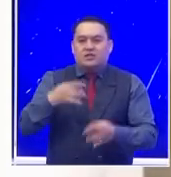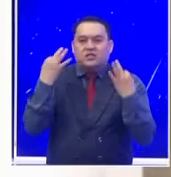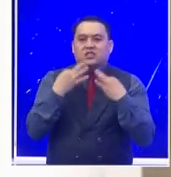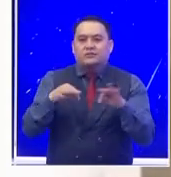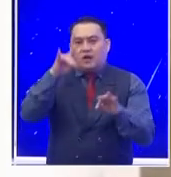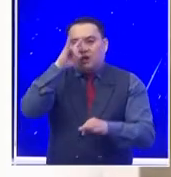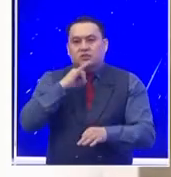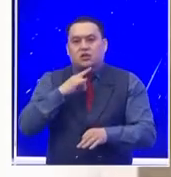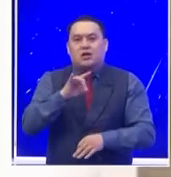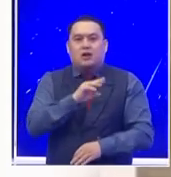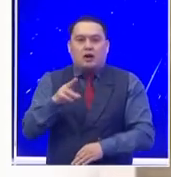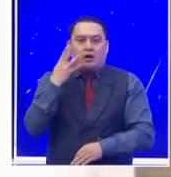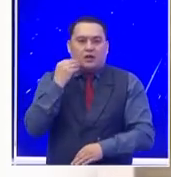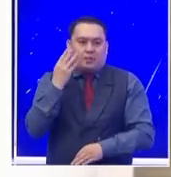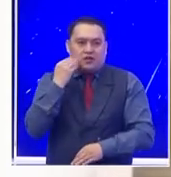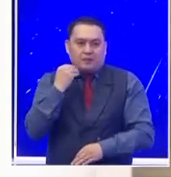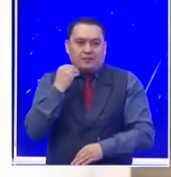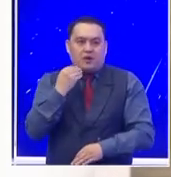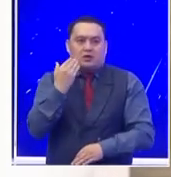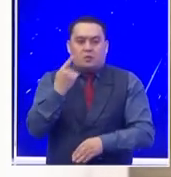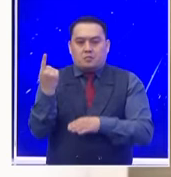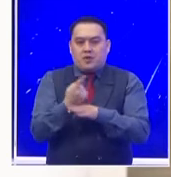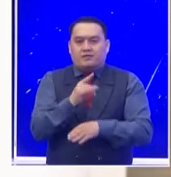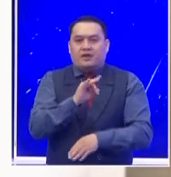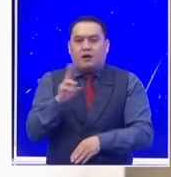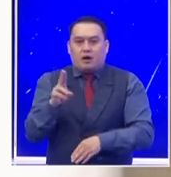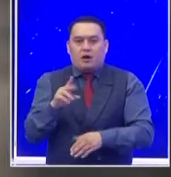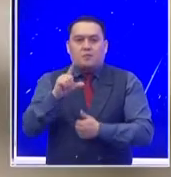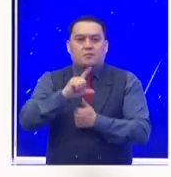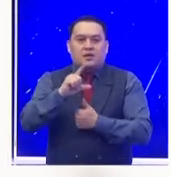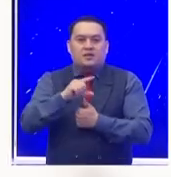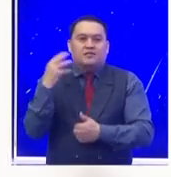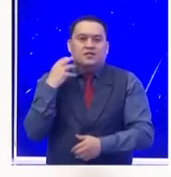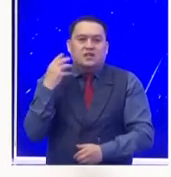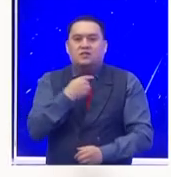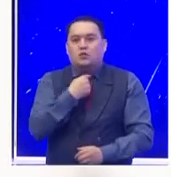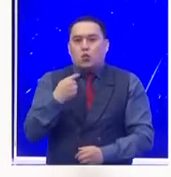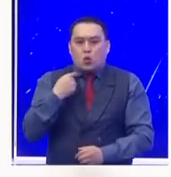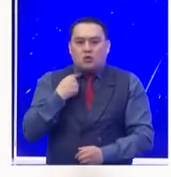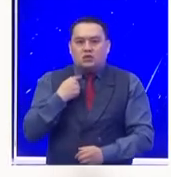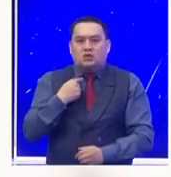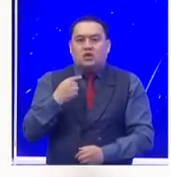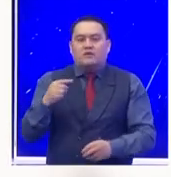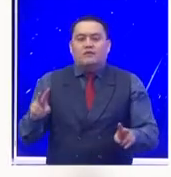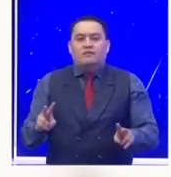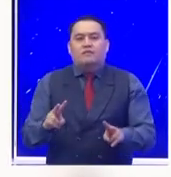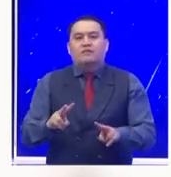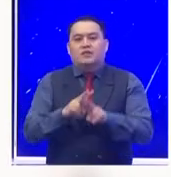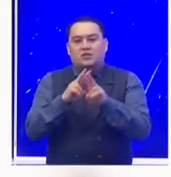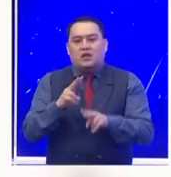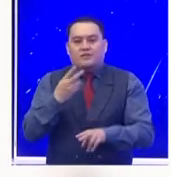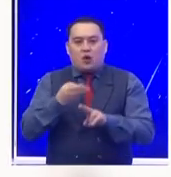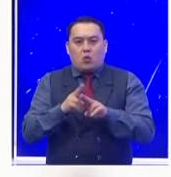на площади республики в алматы и 1 в республике соборной мечети в козла рте талда кургане и южной столицы свою лепту